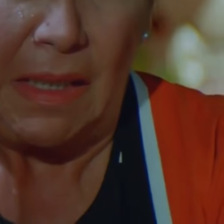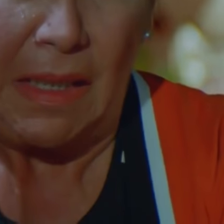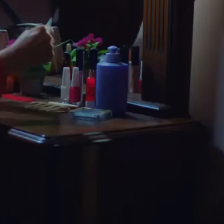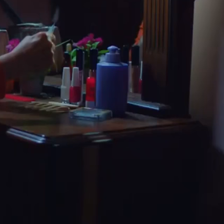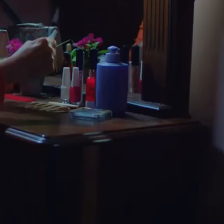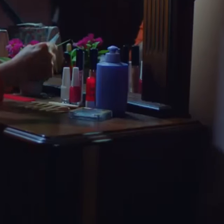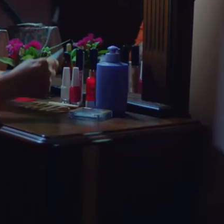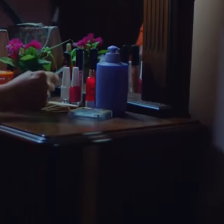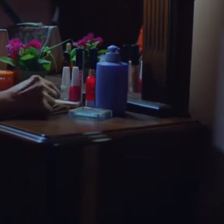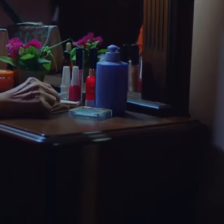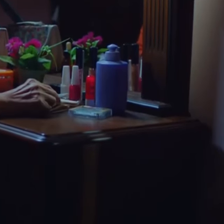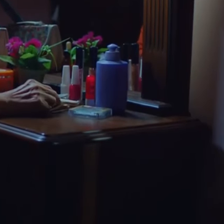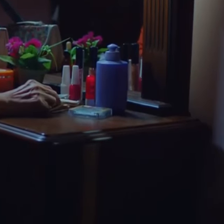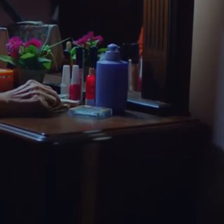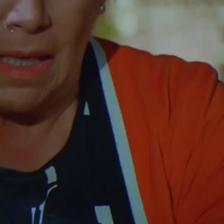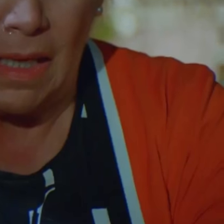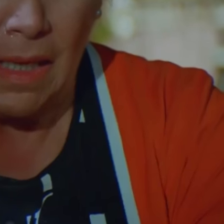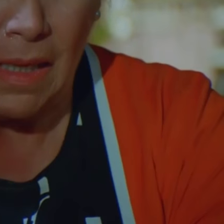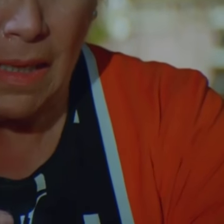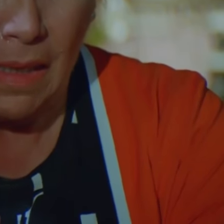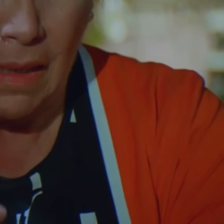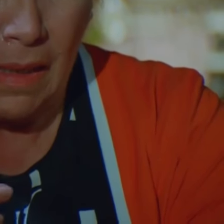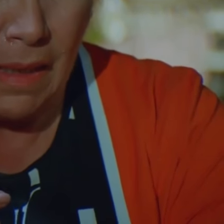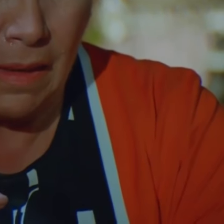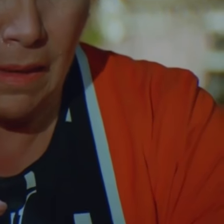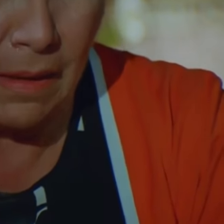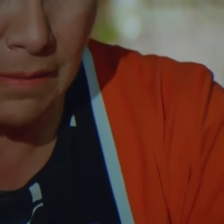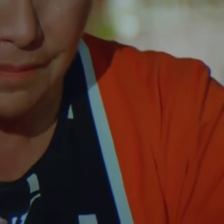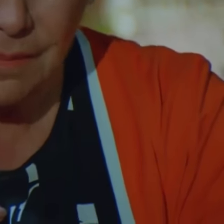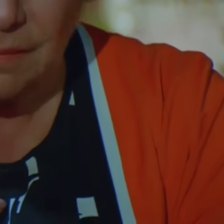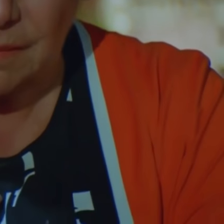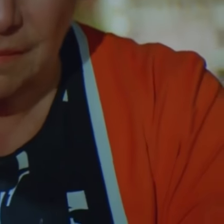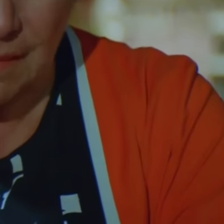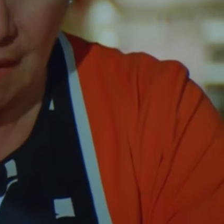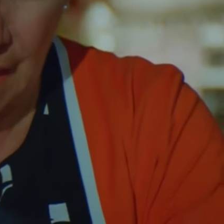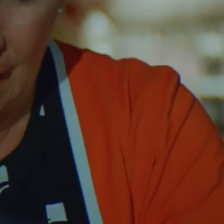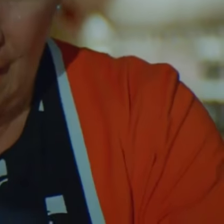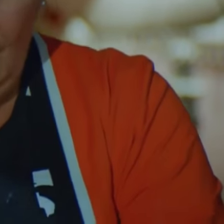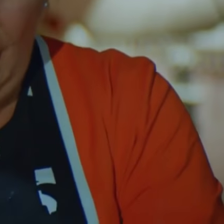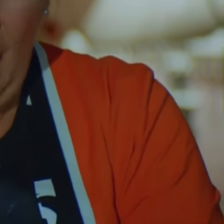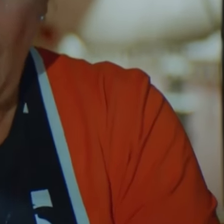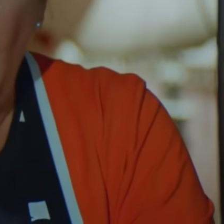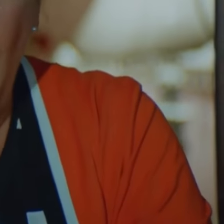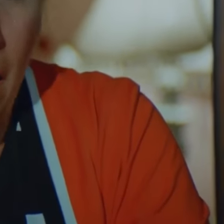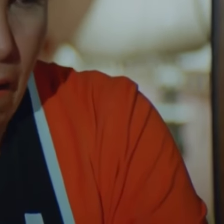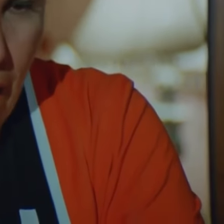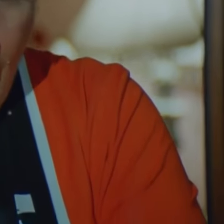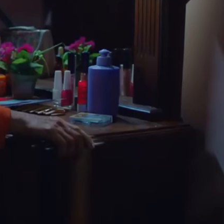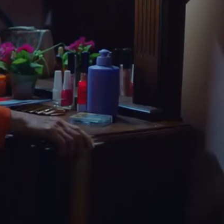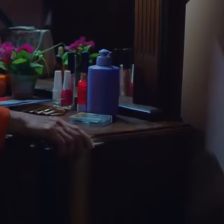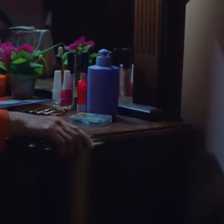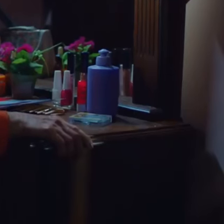Yüzü bir an değişti. Vücudu kasıldı. Kendini dinlerken fotoğrafı indirip göğsünü tuttu.